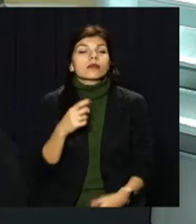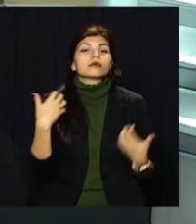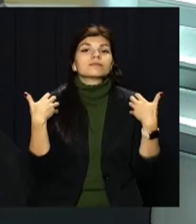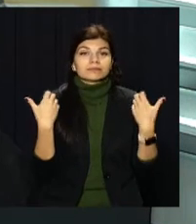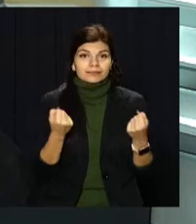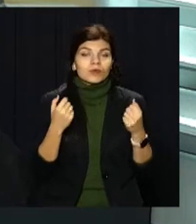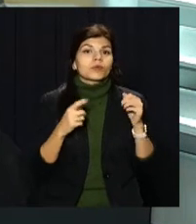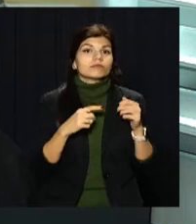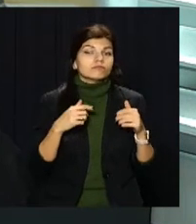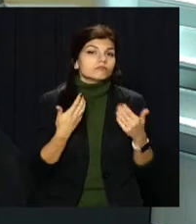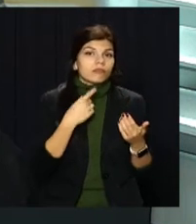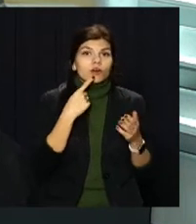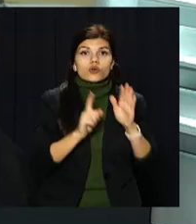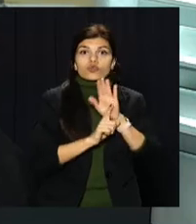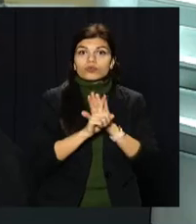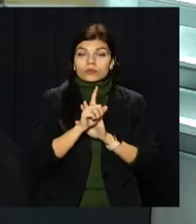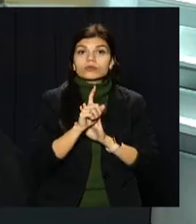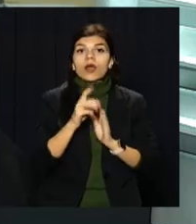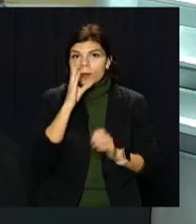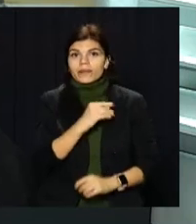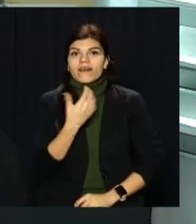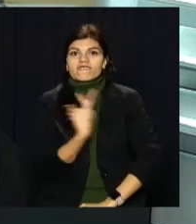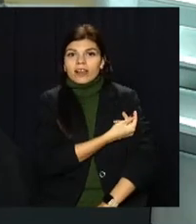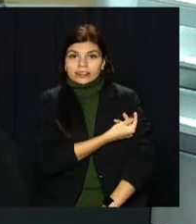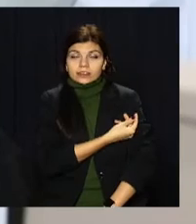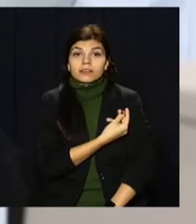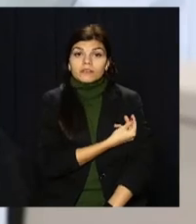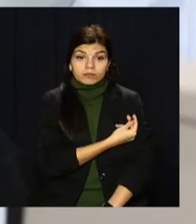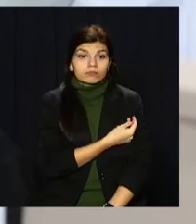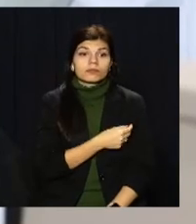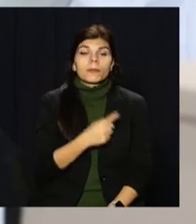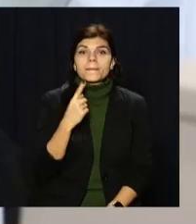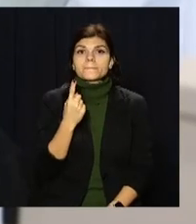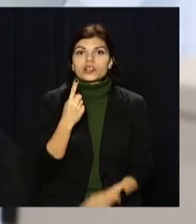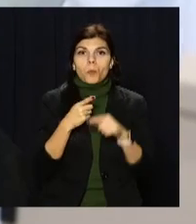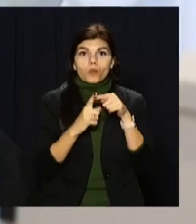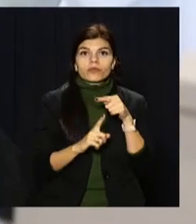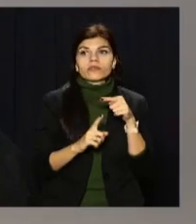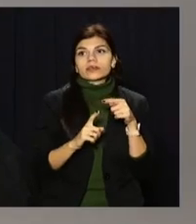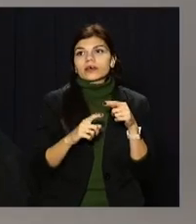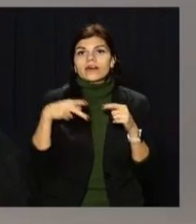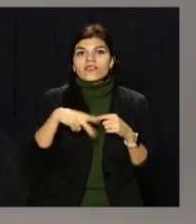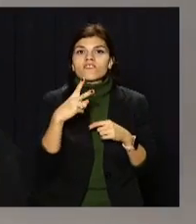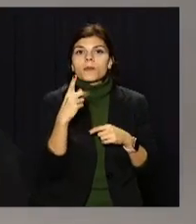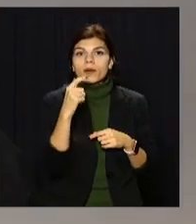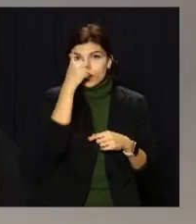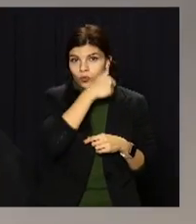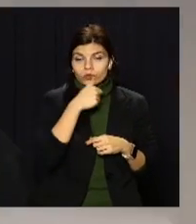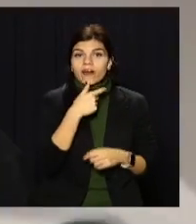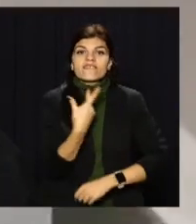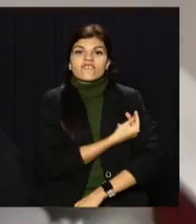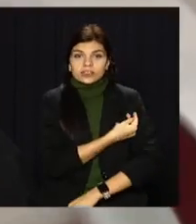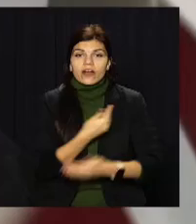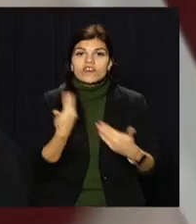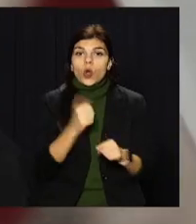спрогнозували початок поставки ковід-вакцин. За попередніми даними, у першій половині 2021 року вакцину